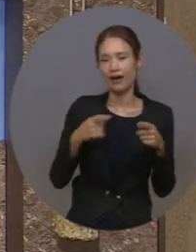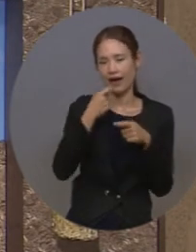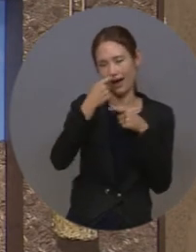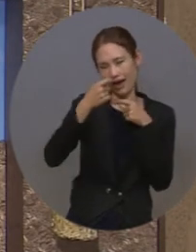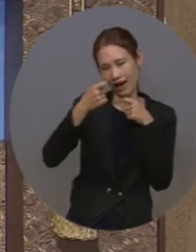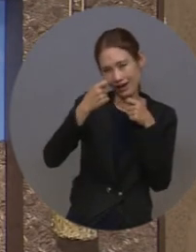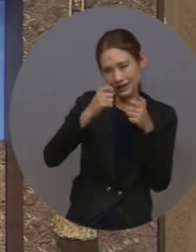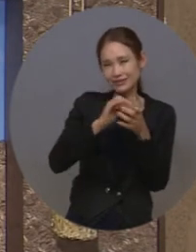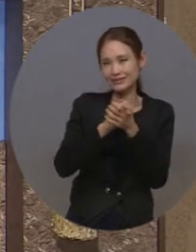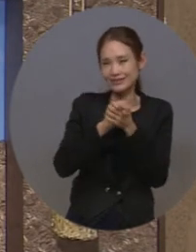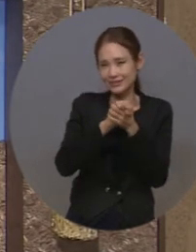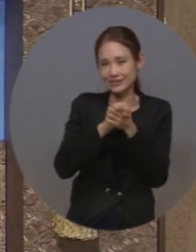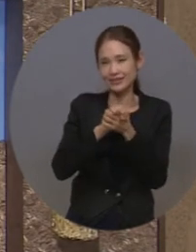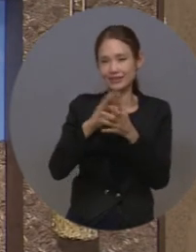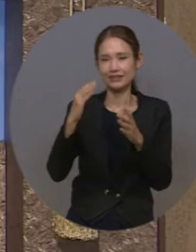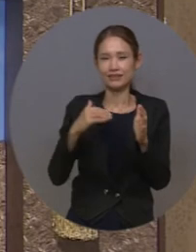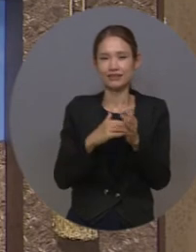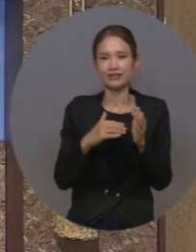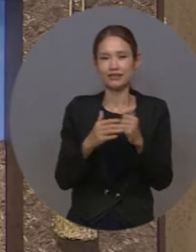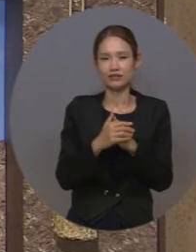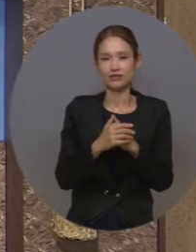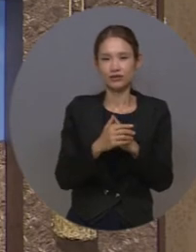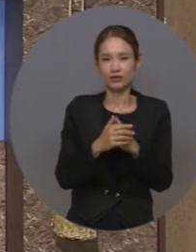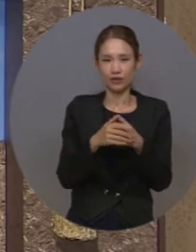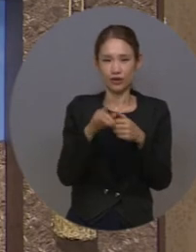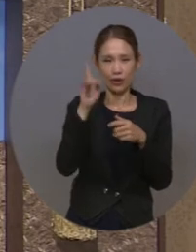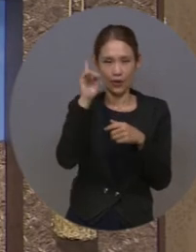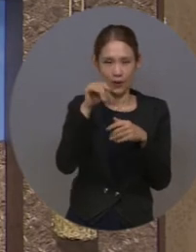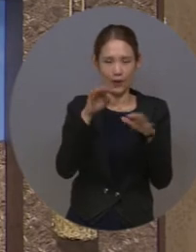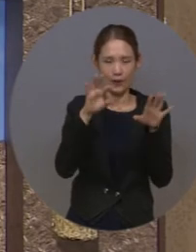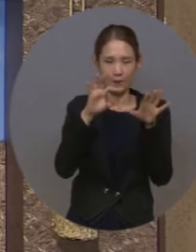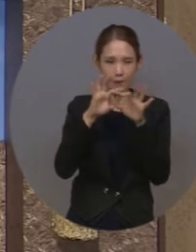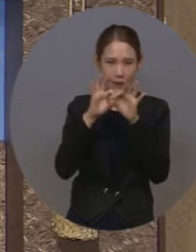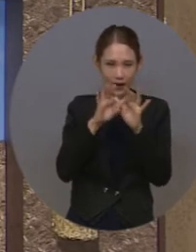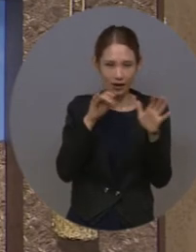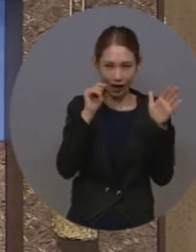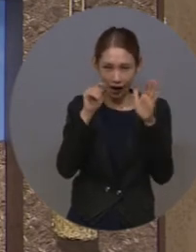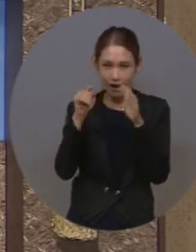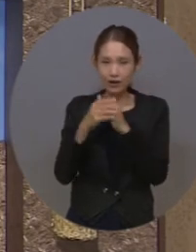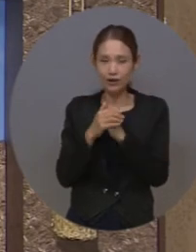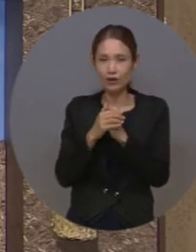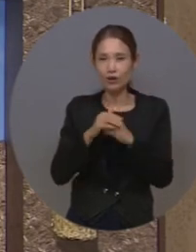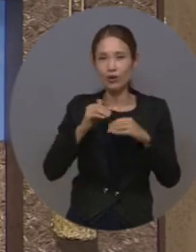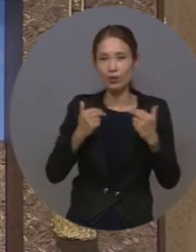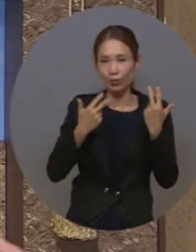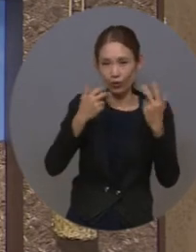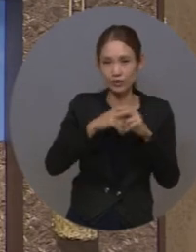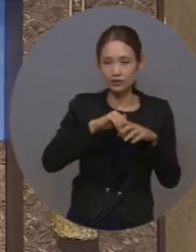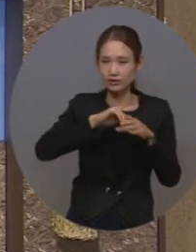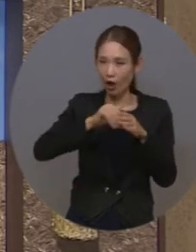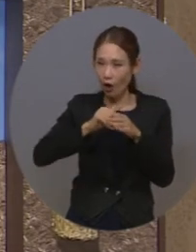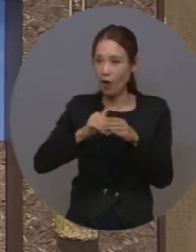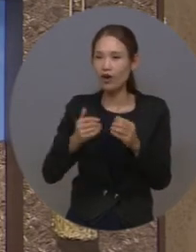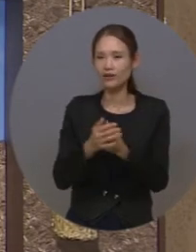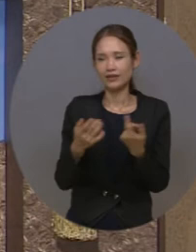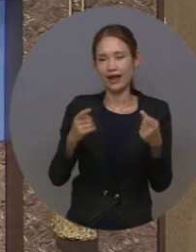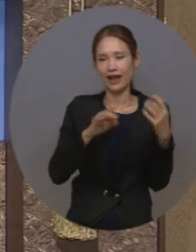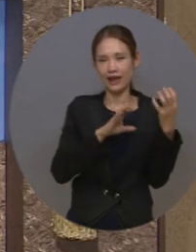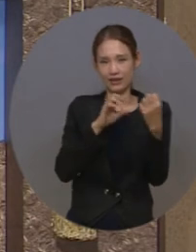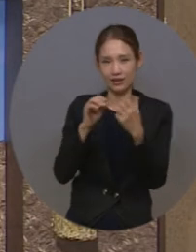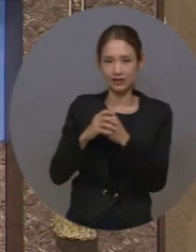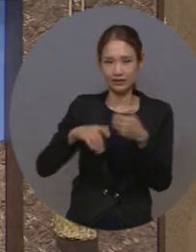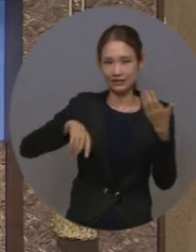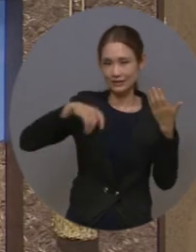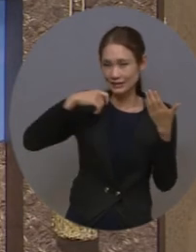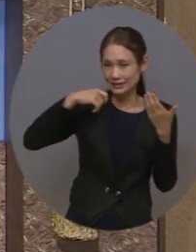친해졌고 또 저도 거의 빠지지 않고 나가서 봉사도 하고 뭐 설거지도 하고 주민들하고 같이 어울리고 또